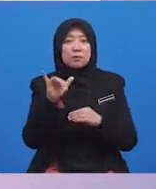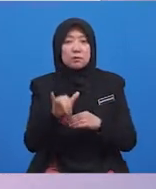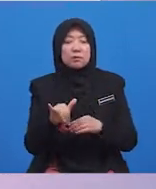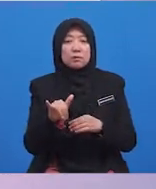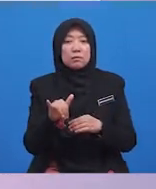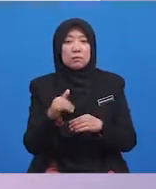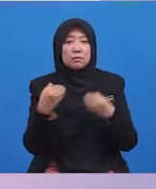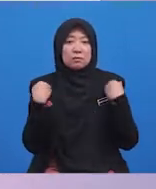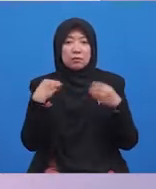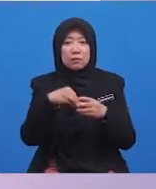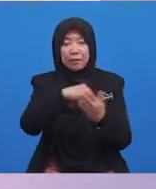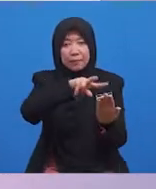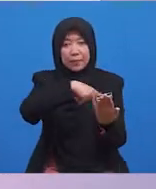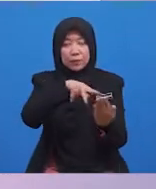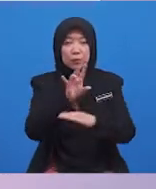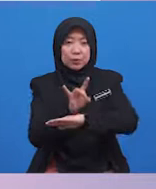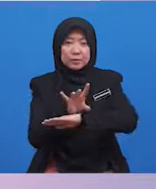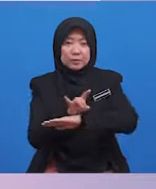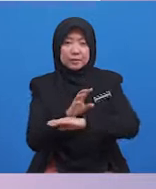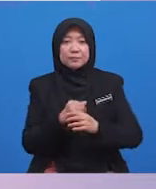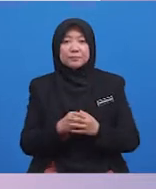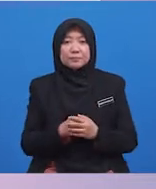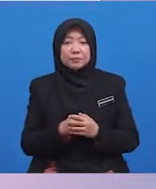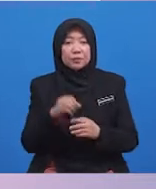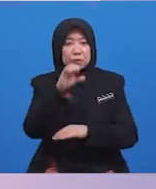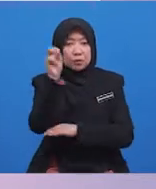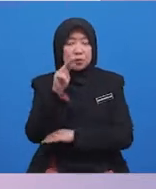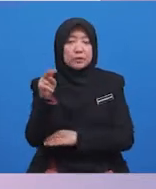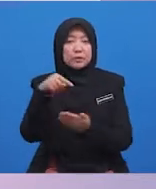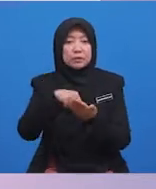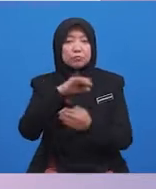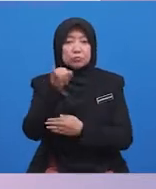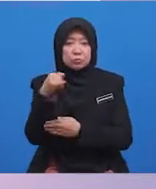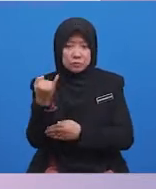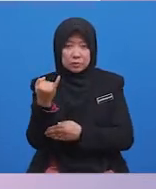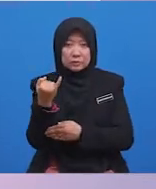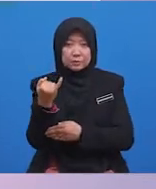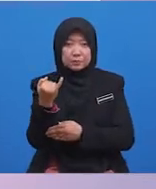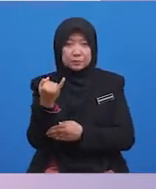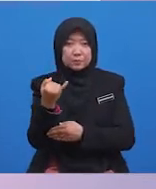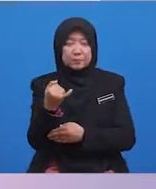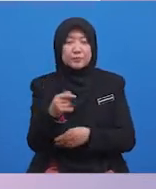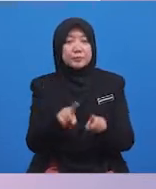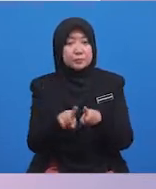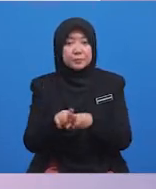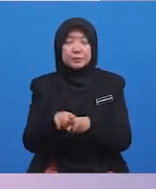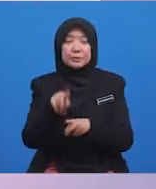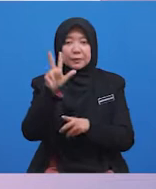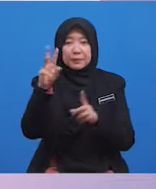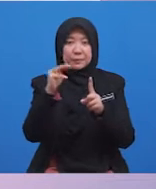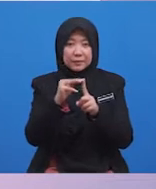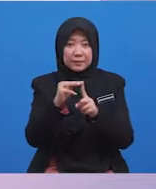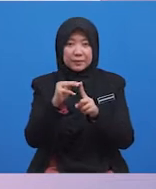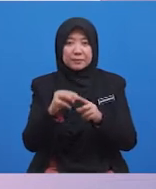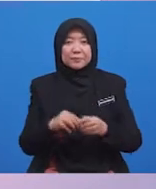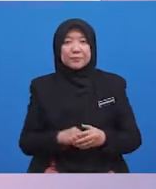yang terdapat dalam pantun nasihat. Soalan ini juga memperuntukkan markah sebanyak 3